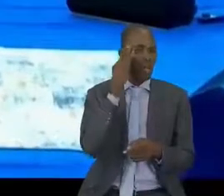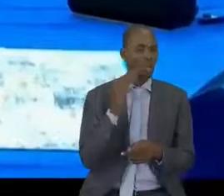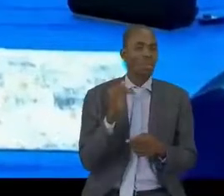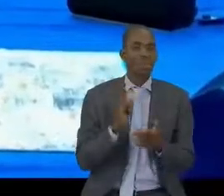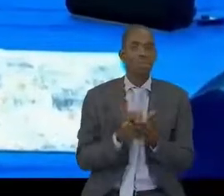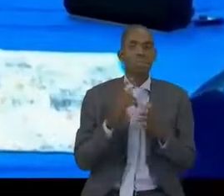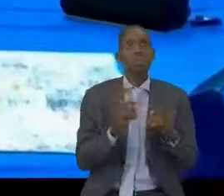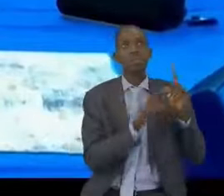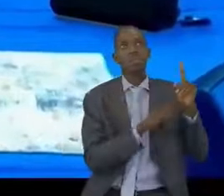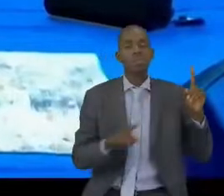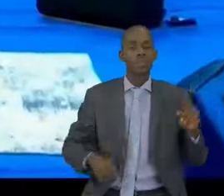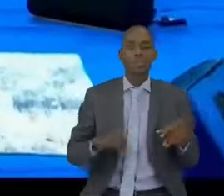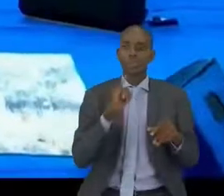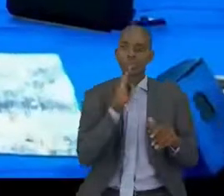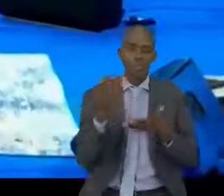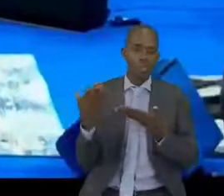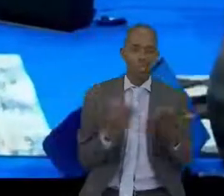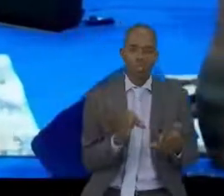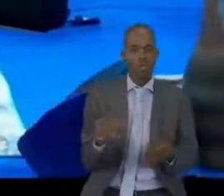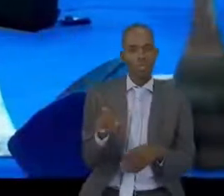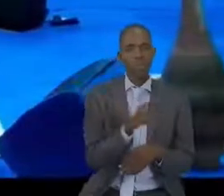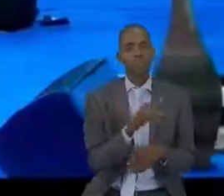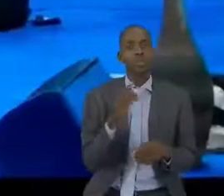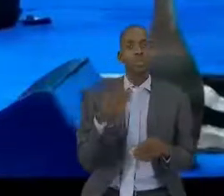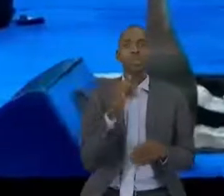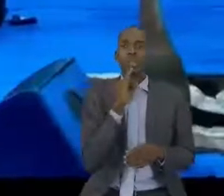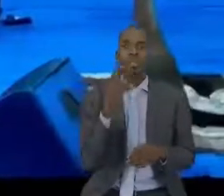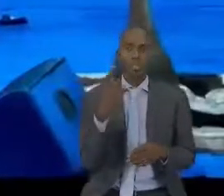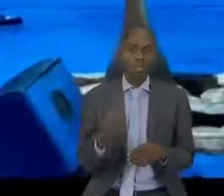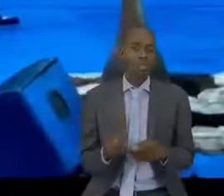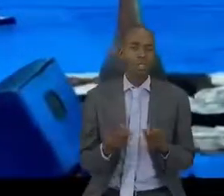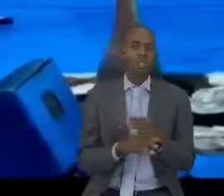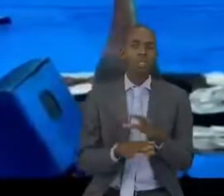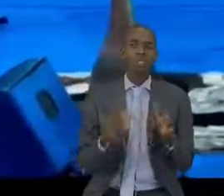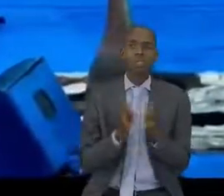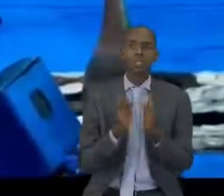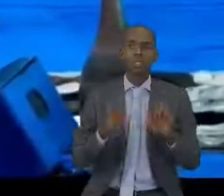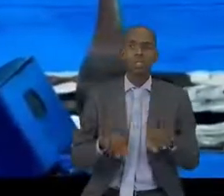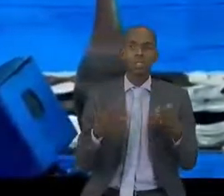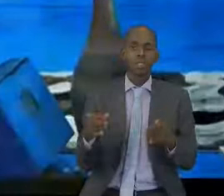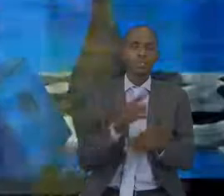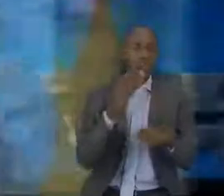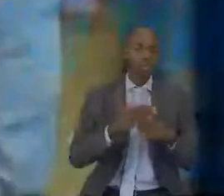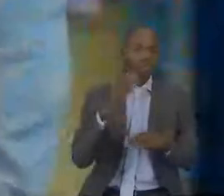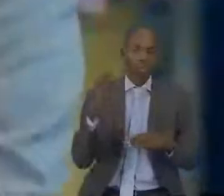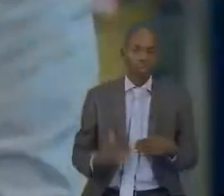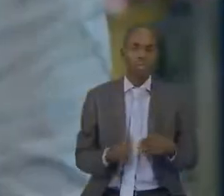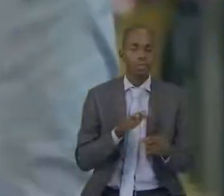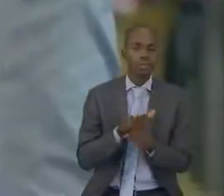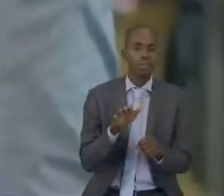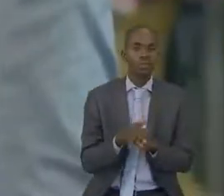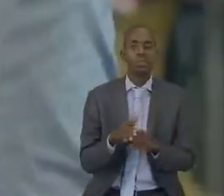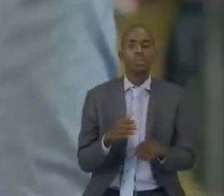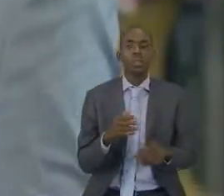le Seigneur t'amène, c'est une vie qui te donne la suffisance totale